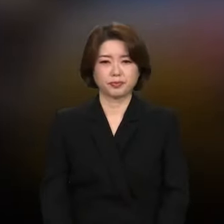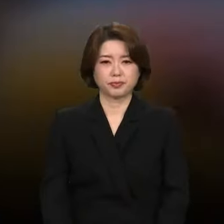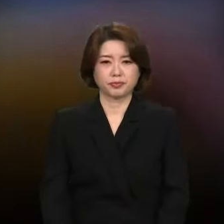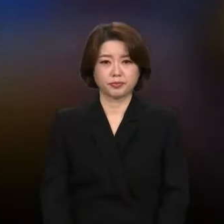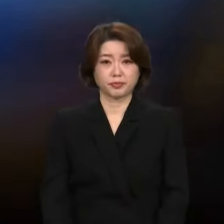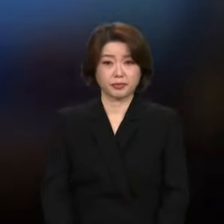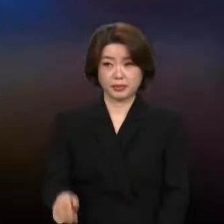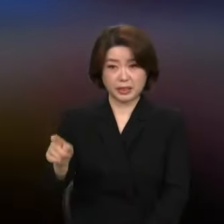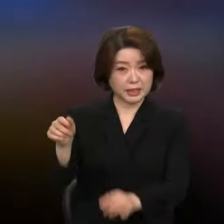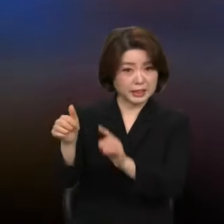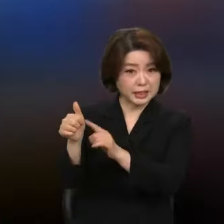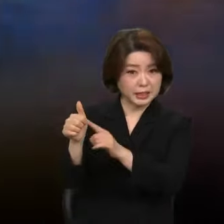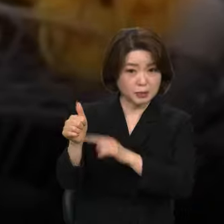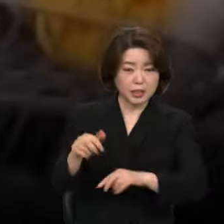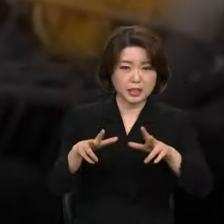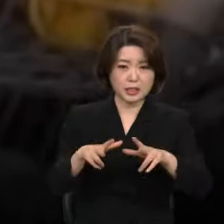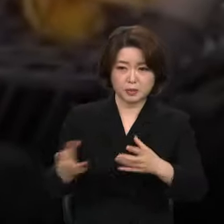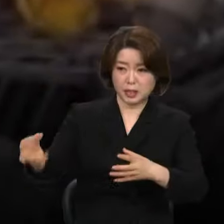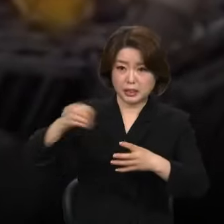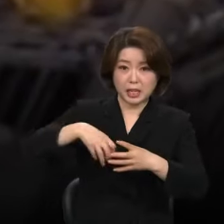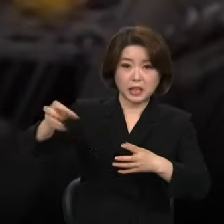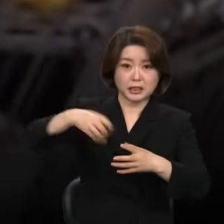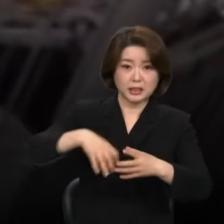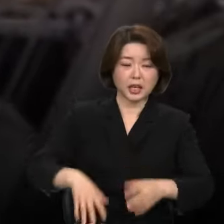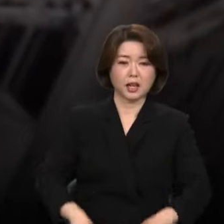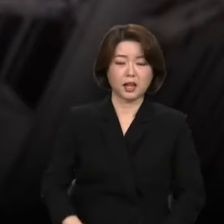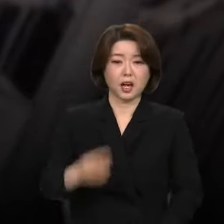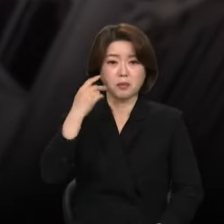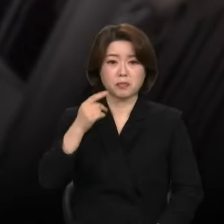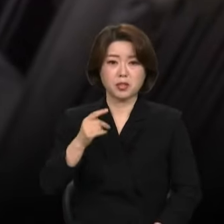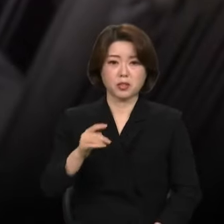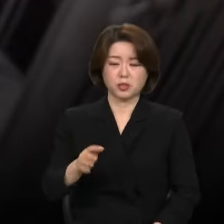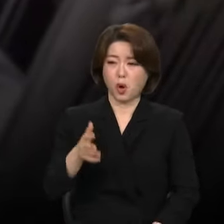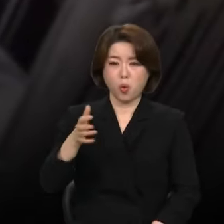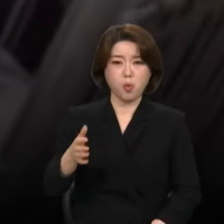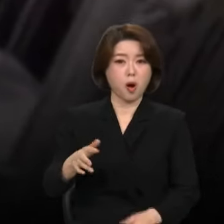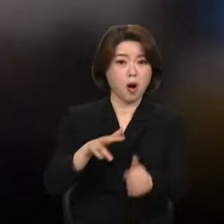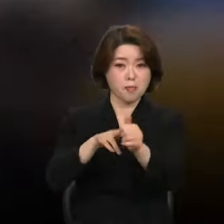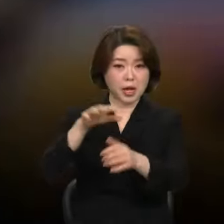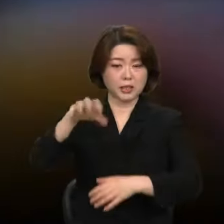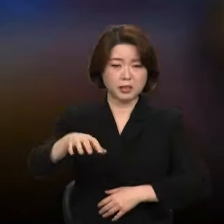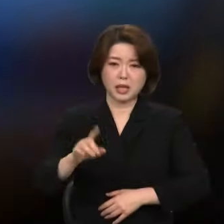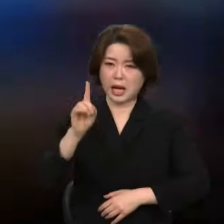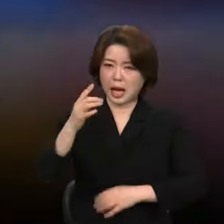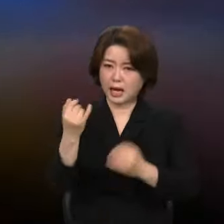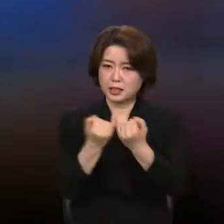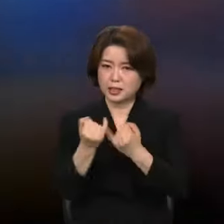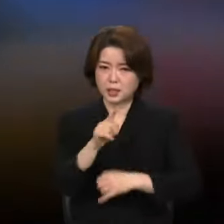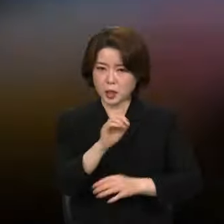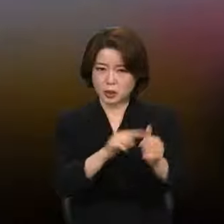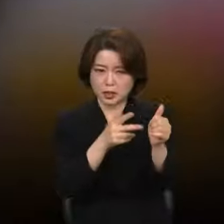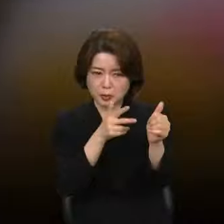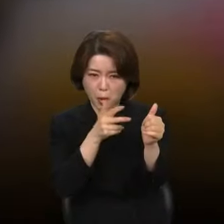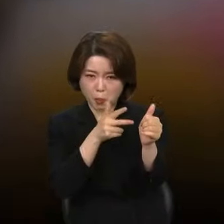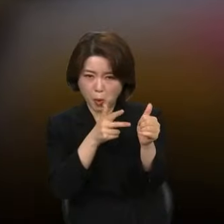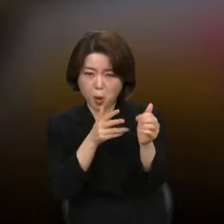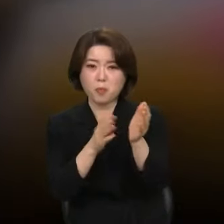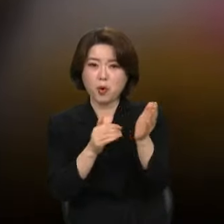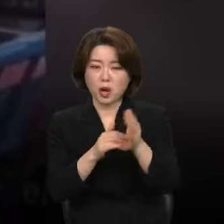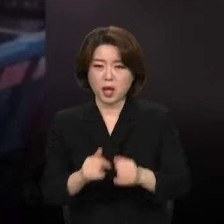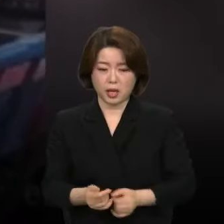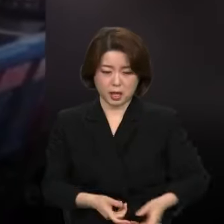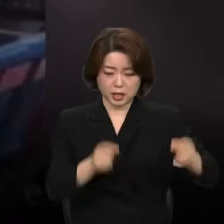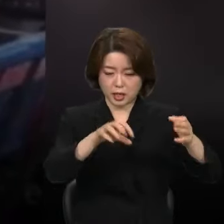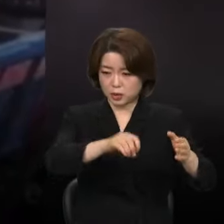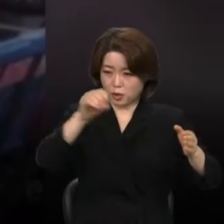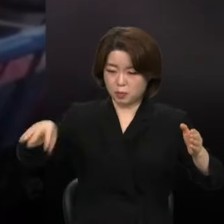This man is literally just stealing everything. 미국 월마트에서 한 여성이 어떤 남성을 몰래 촬영한 영상입니다. 카트에서